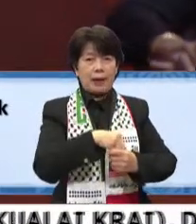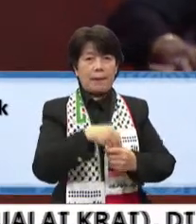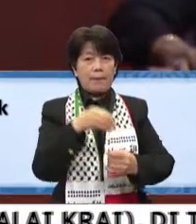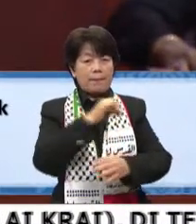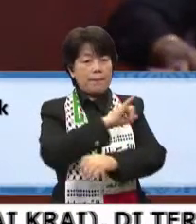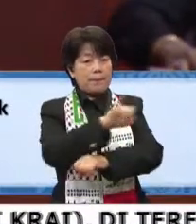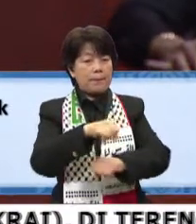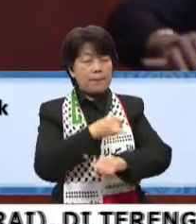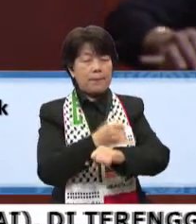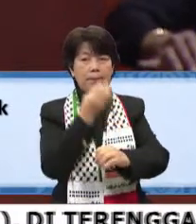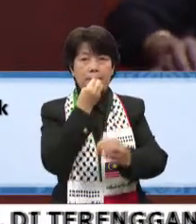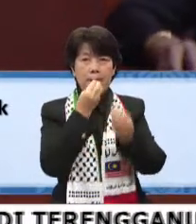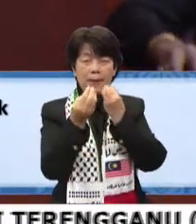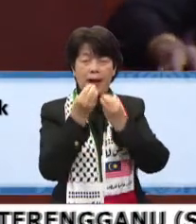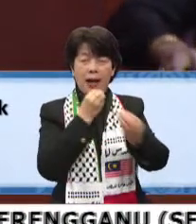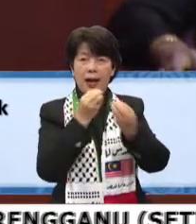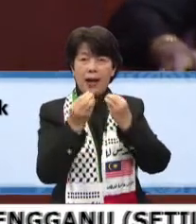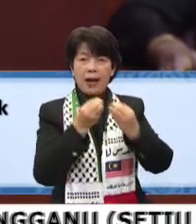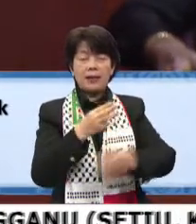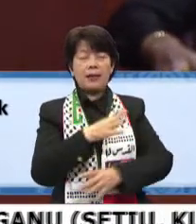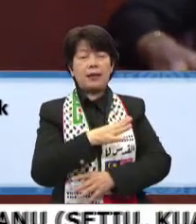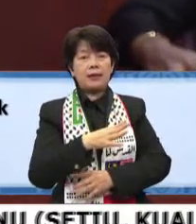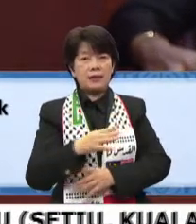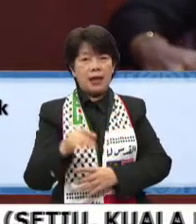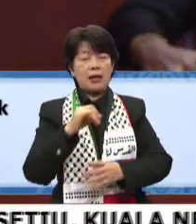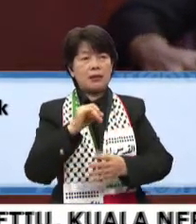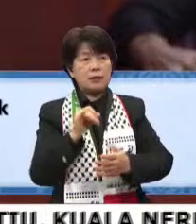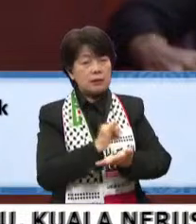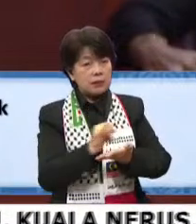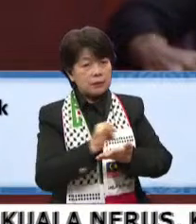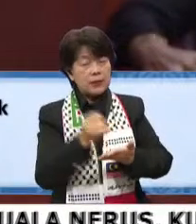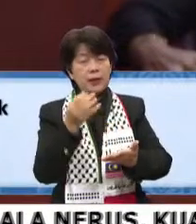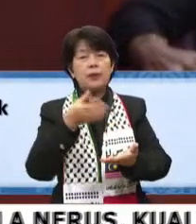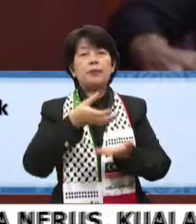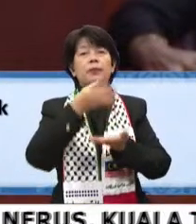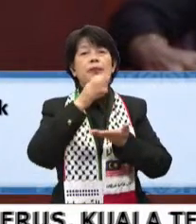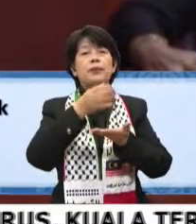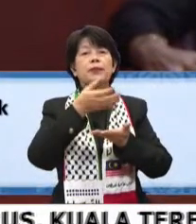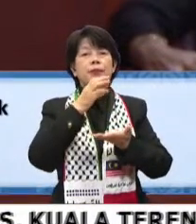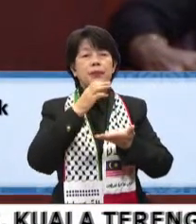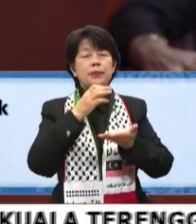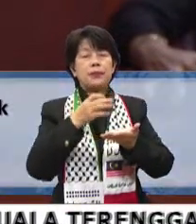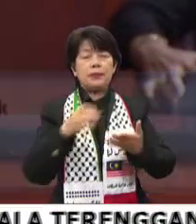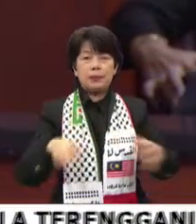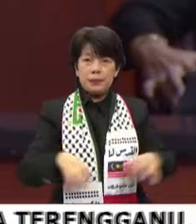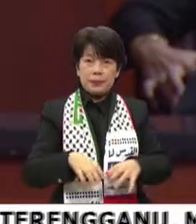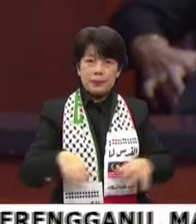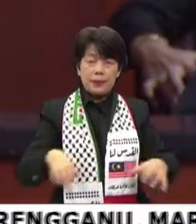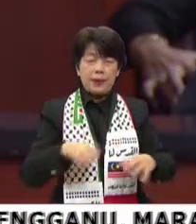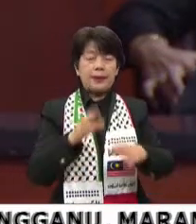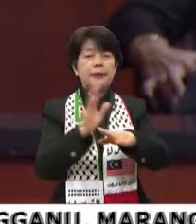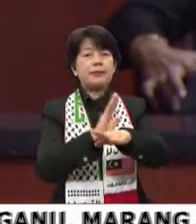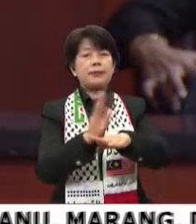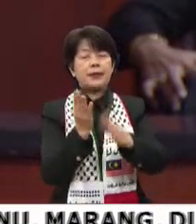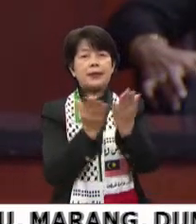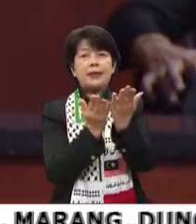sektor pertanian serta industri makanan dan minuman di bawah sektor pembuatan dan